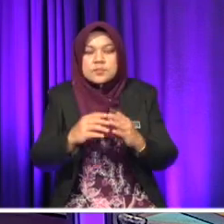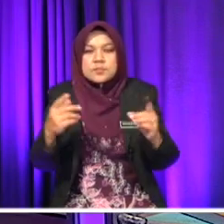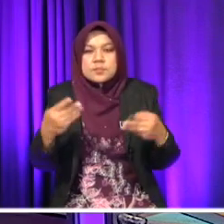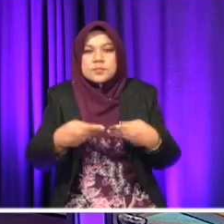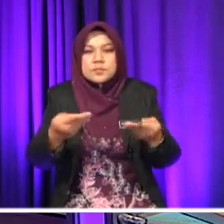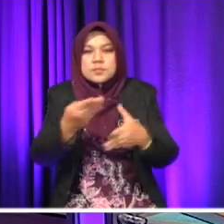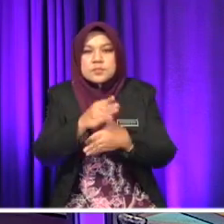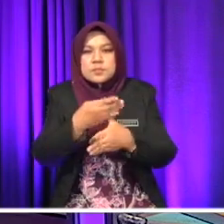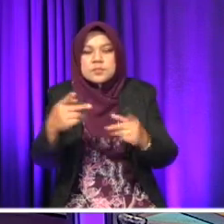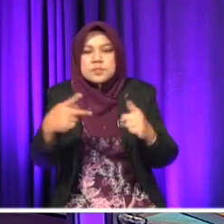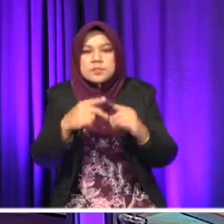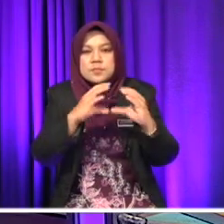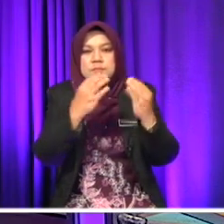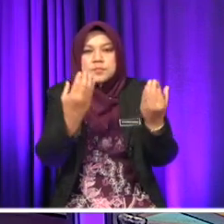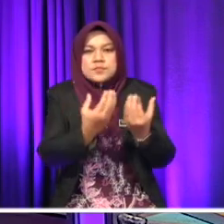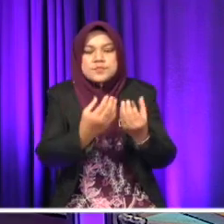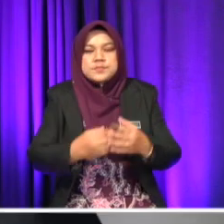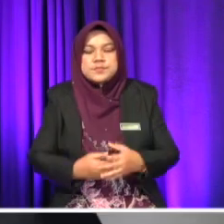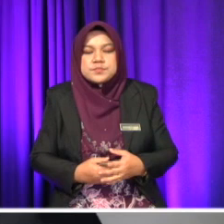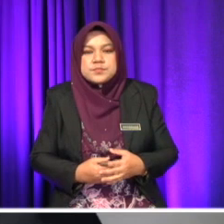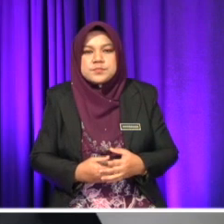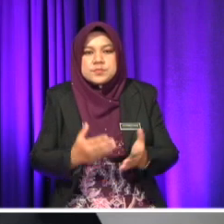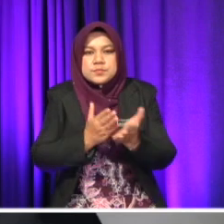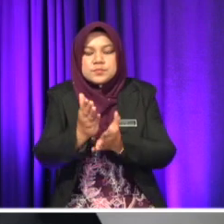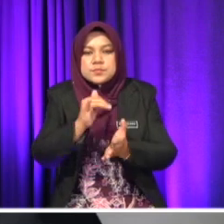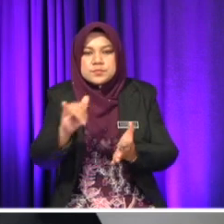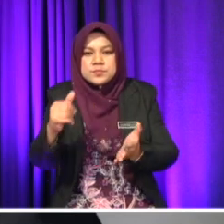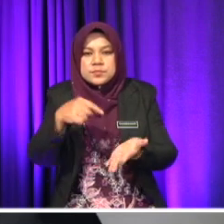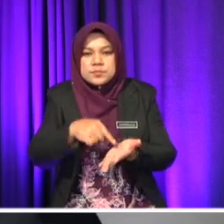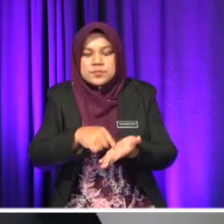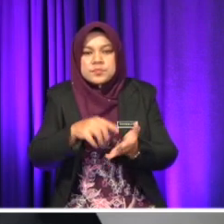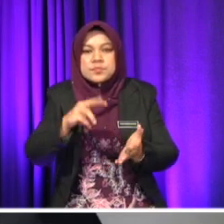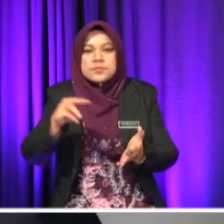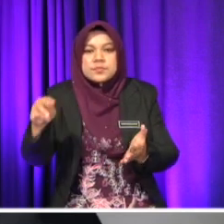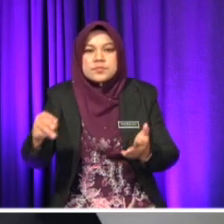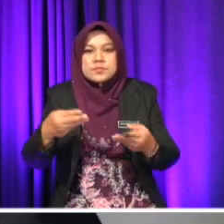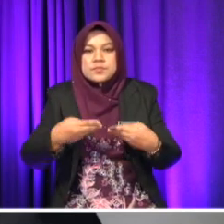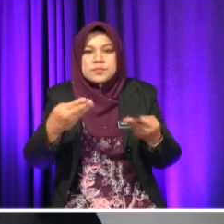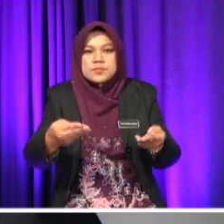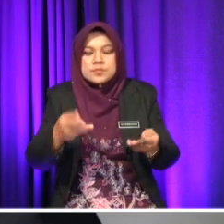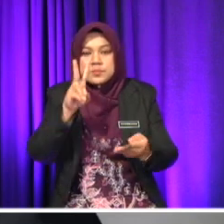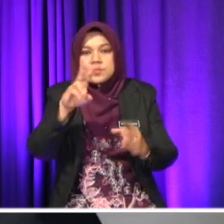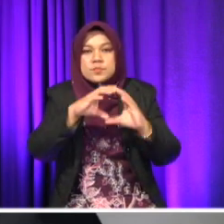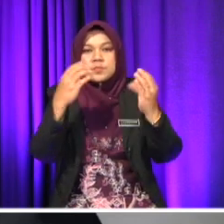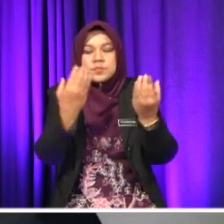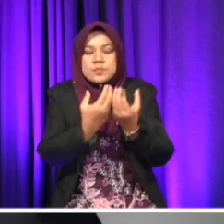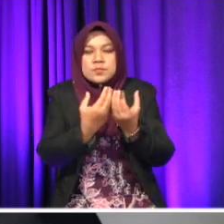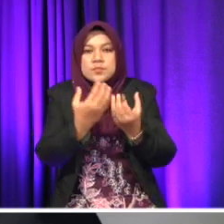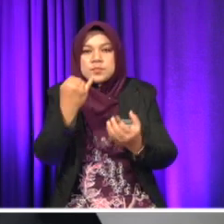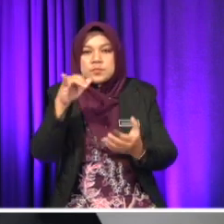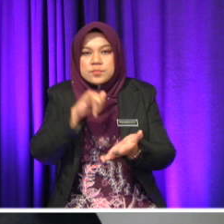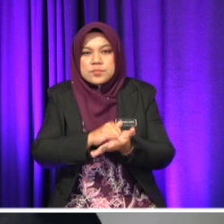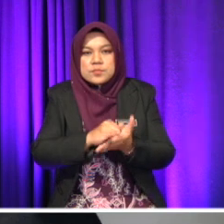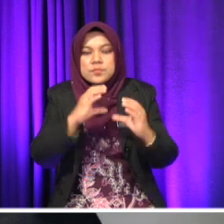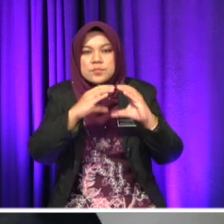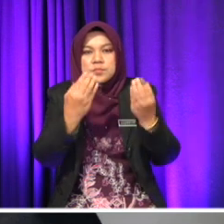beberapa kumpulan jadi untuk yang seterusnya ini murid akan dibagikan kepada dua kumpulan yaitu pertama